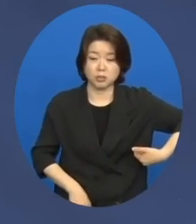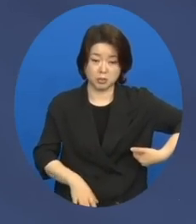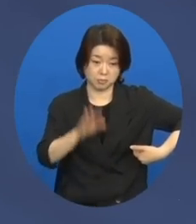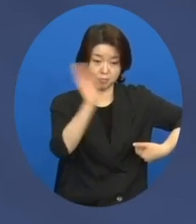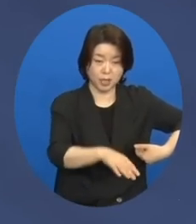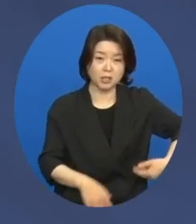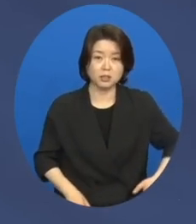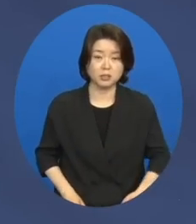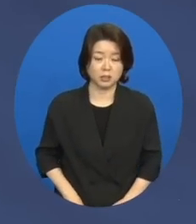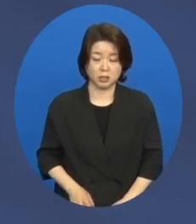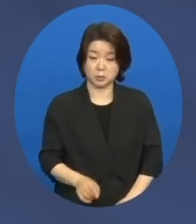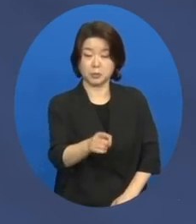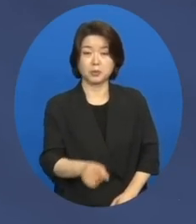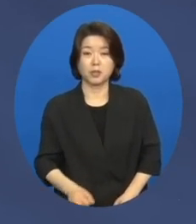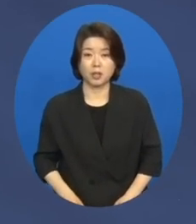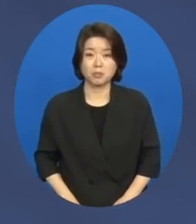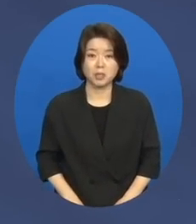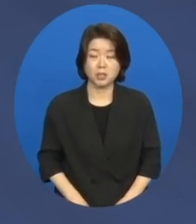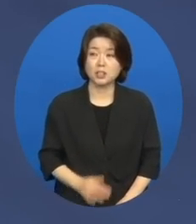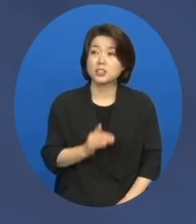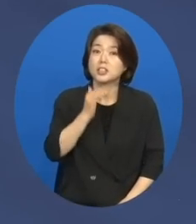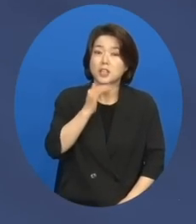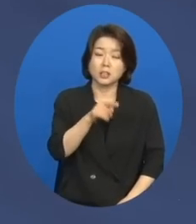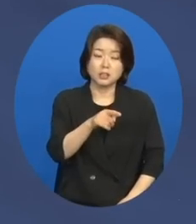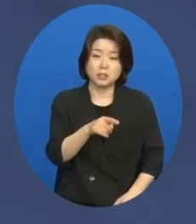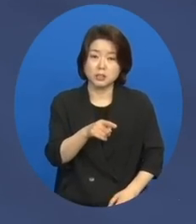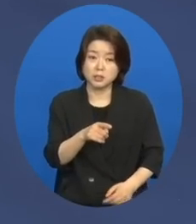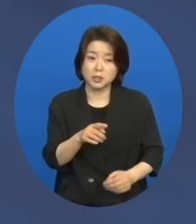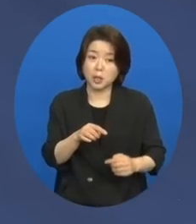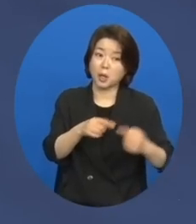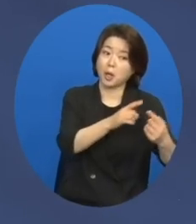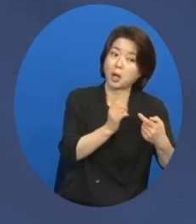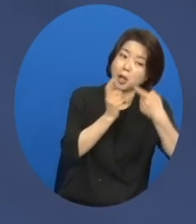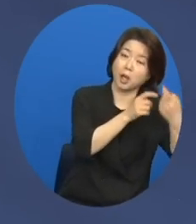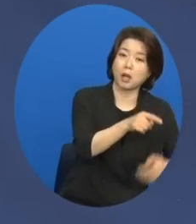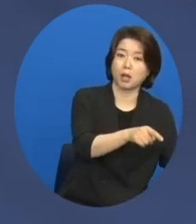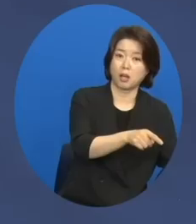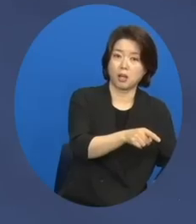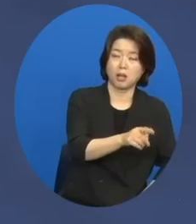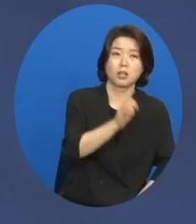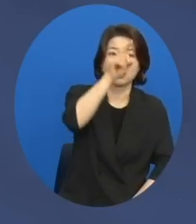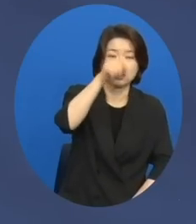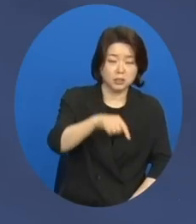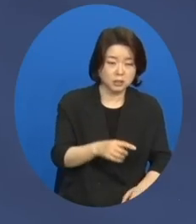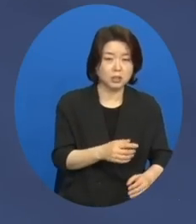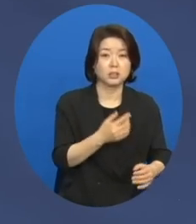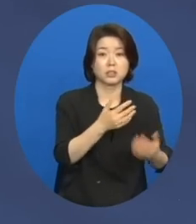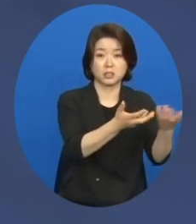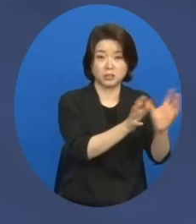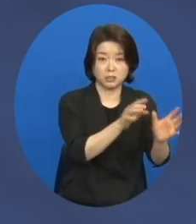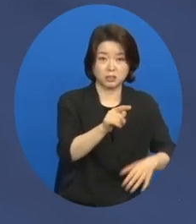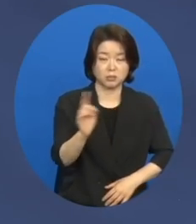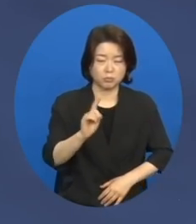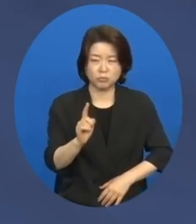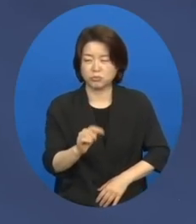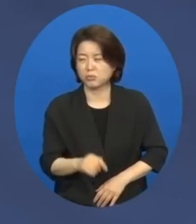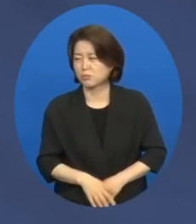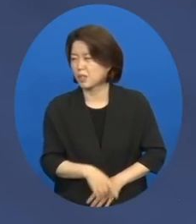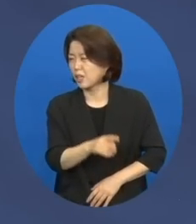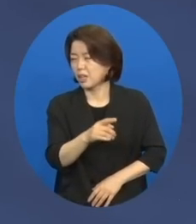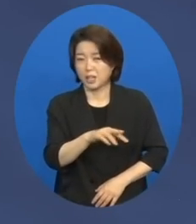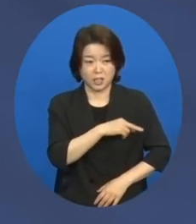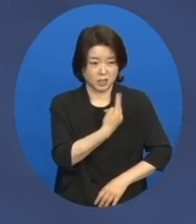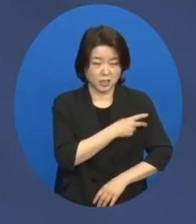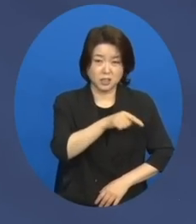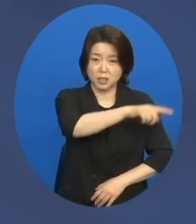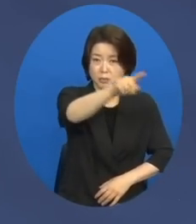그렇지 옆구리를 쿡 치면 기다렸다는 듯이 그리로 넘어가서 신천지인지 구천지인지 뭐 무슨 천지인지 해가지고